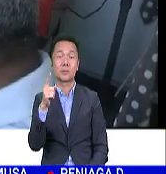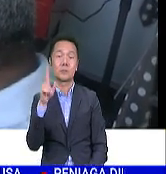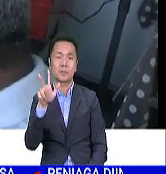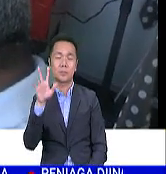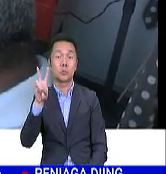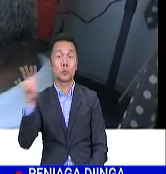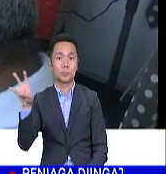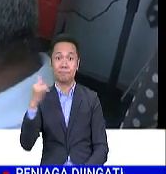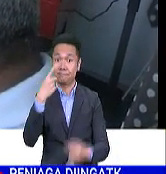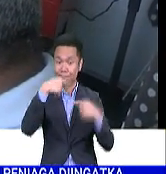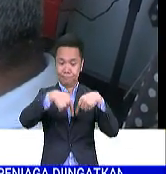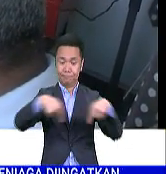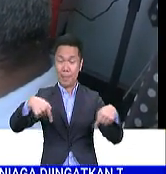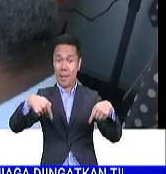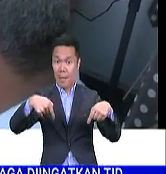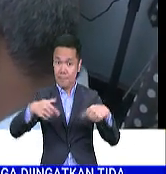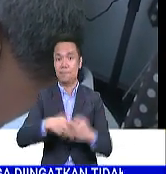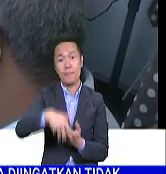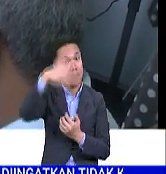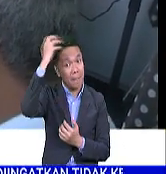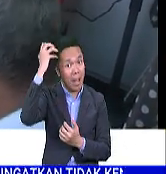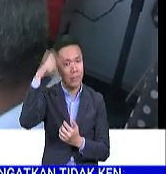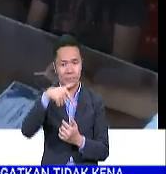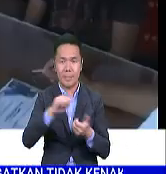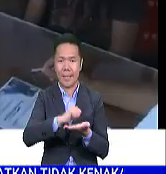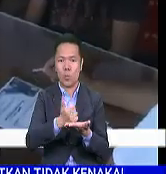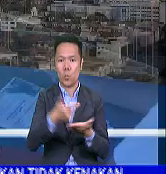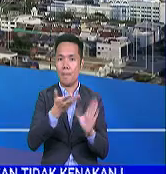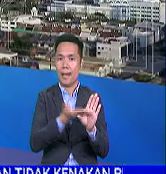014-810-1377 atau melalui akaun Maybank yang tertera.